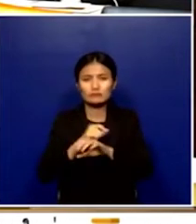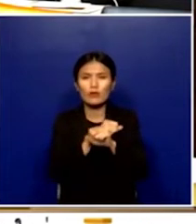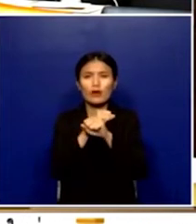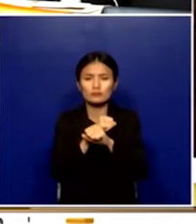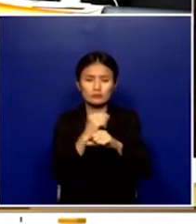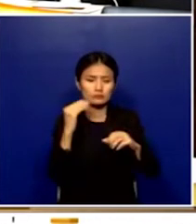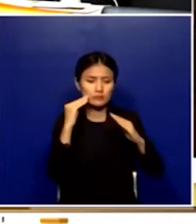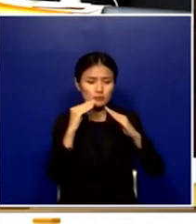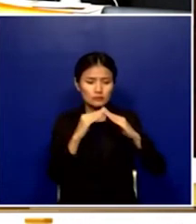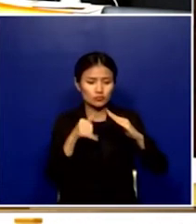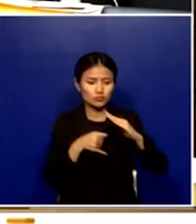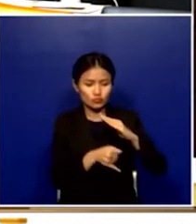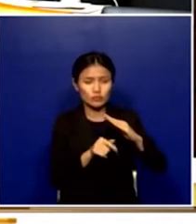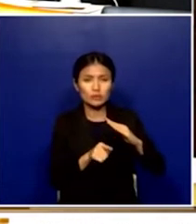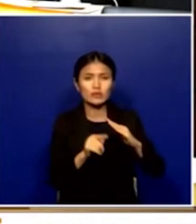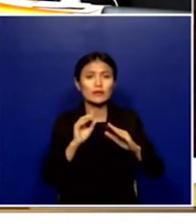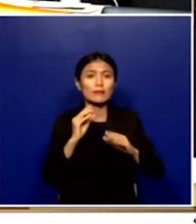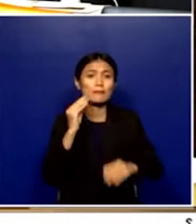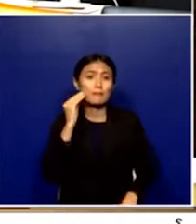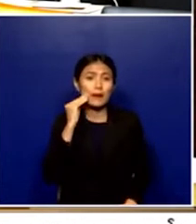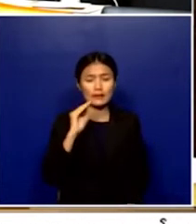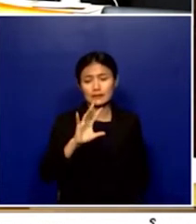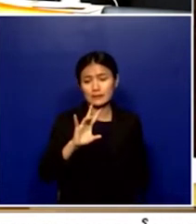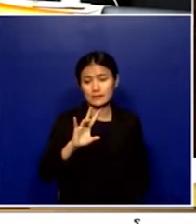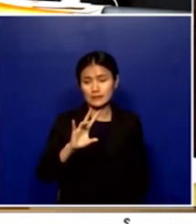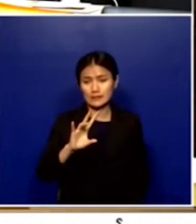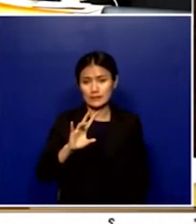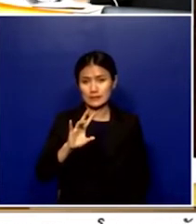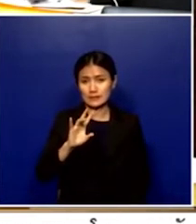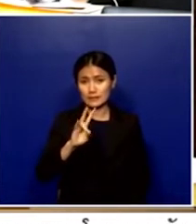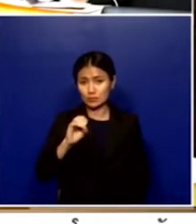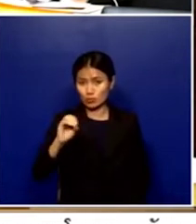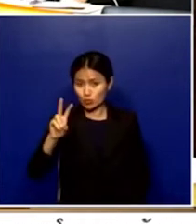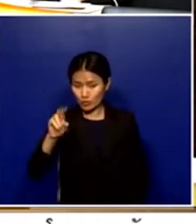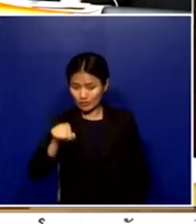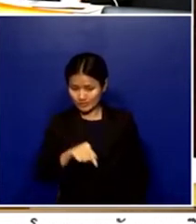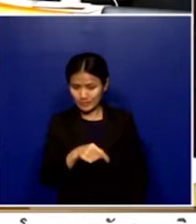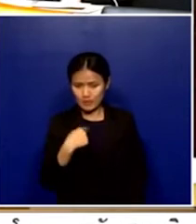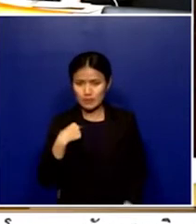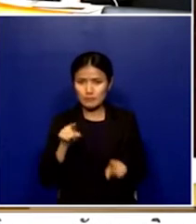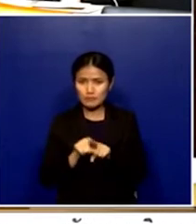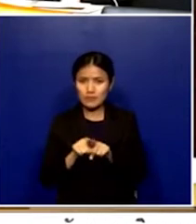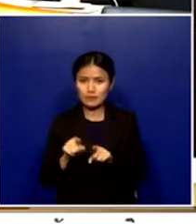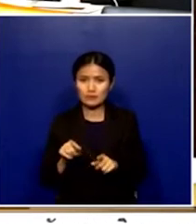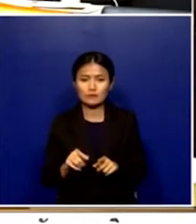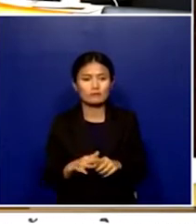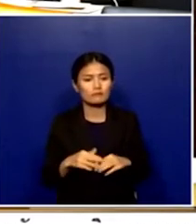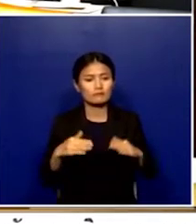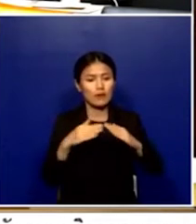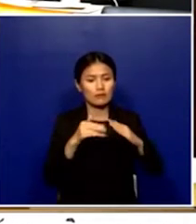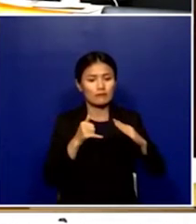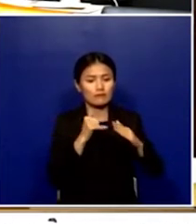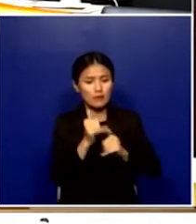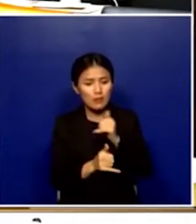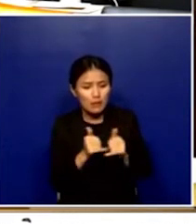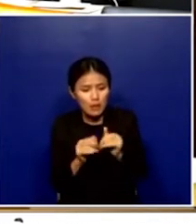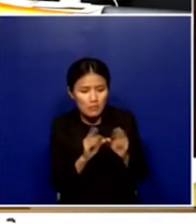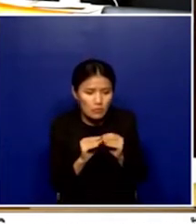้Safe House 702 นจะเป็สถานที่ให้กำเนิด และตัดศินชัตาบานเมืองอกครั้งก็เป็ได